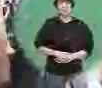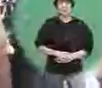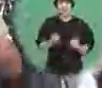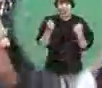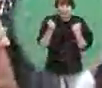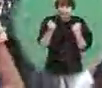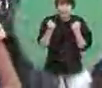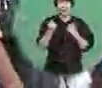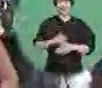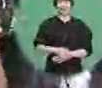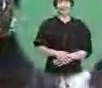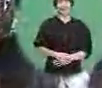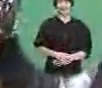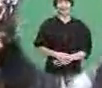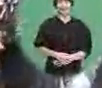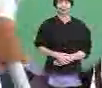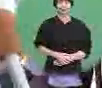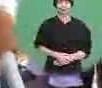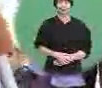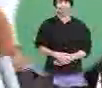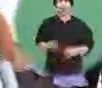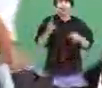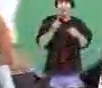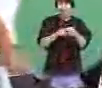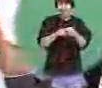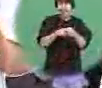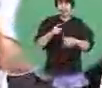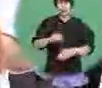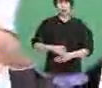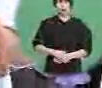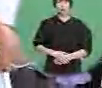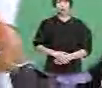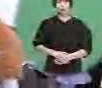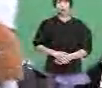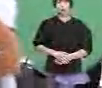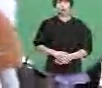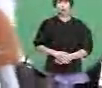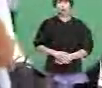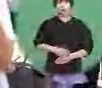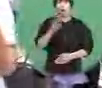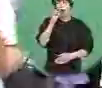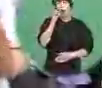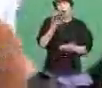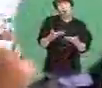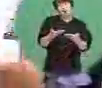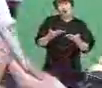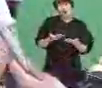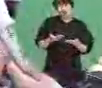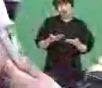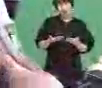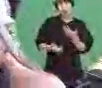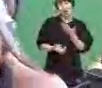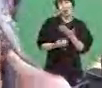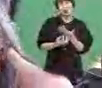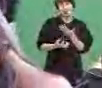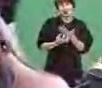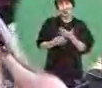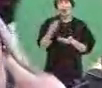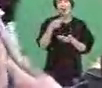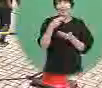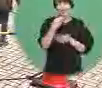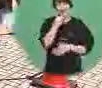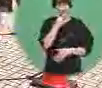ないと朝当たった何がもらえたお米ご飯に炊い